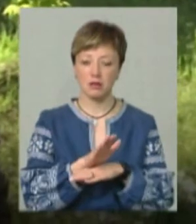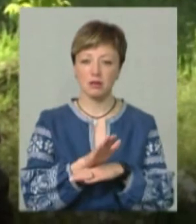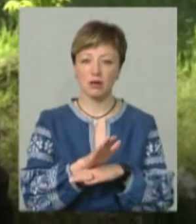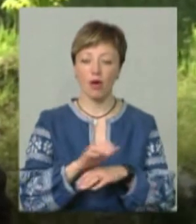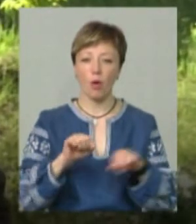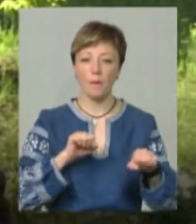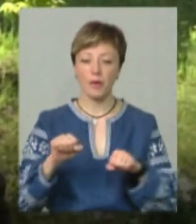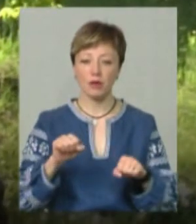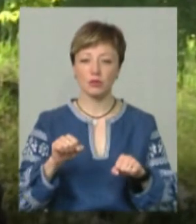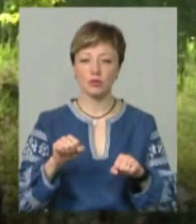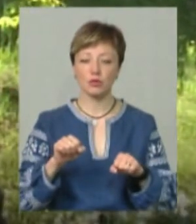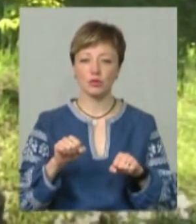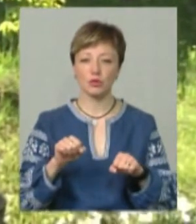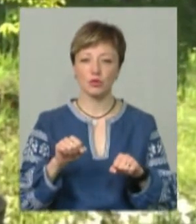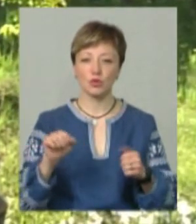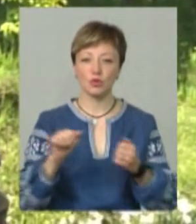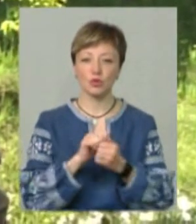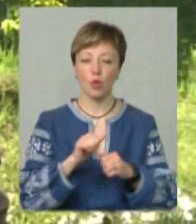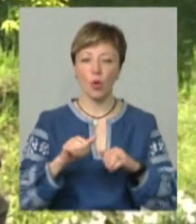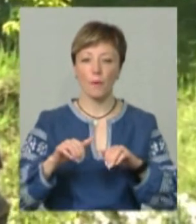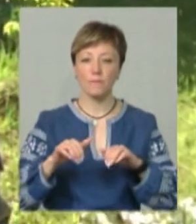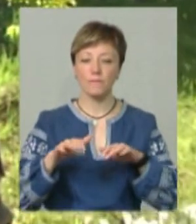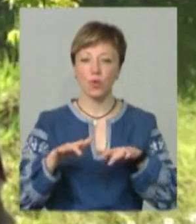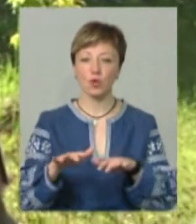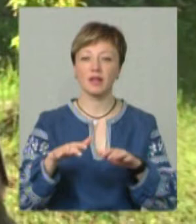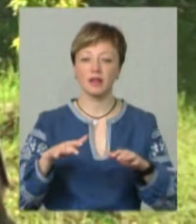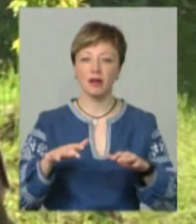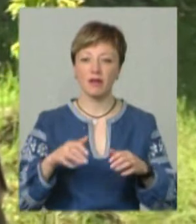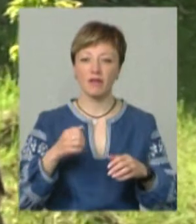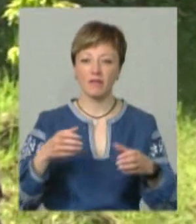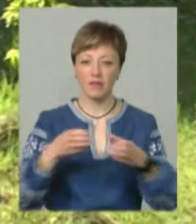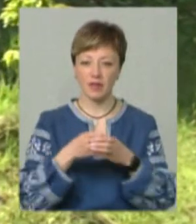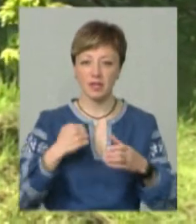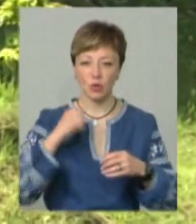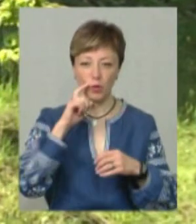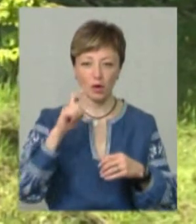наказу командуючого сухопутних військ Збройних сил України.